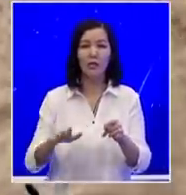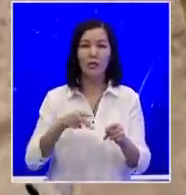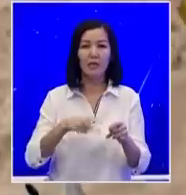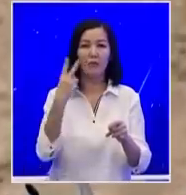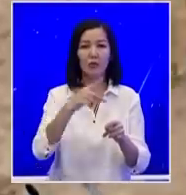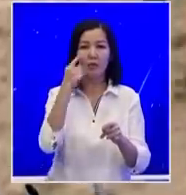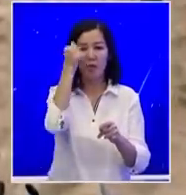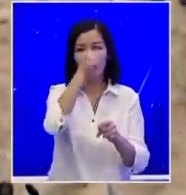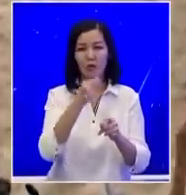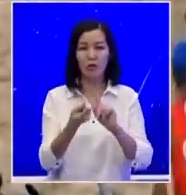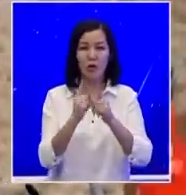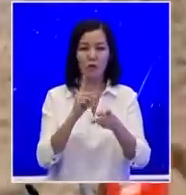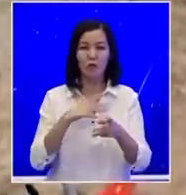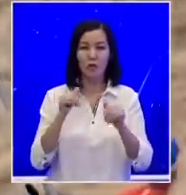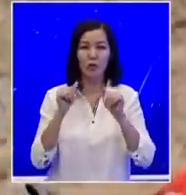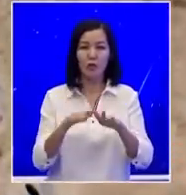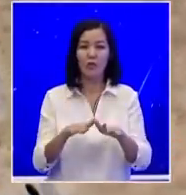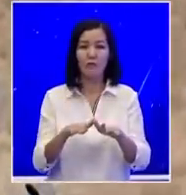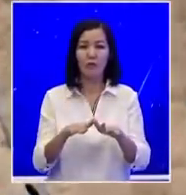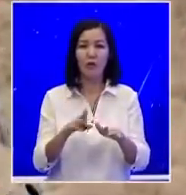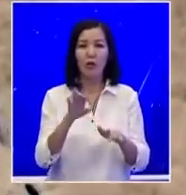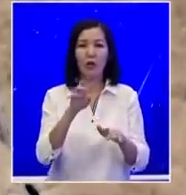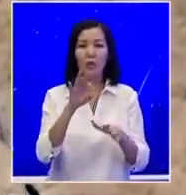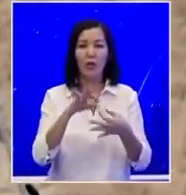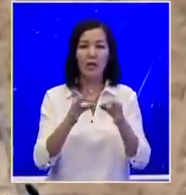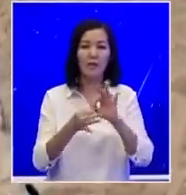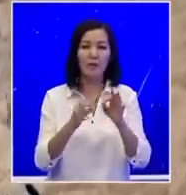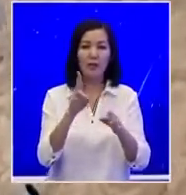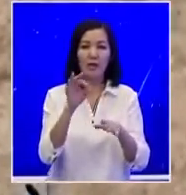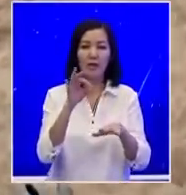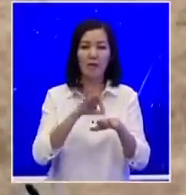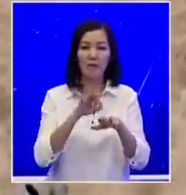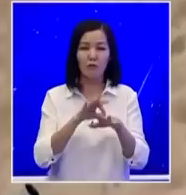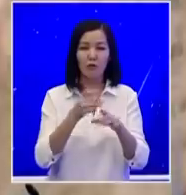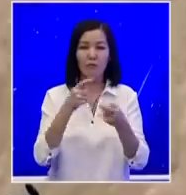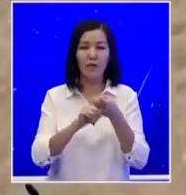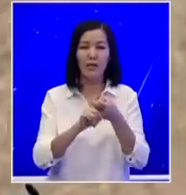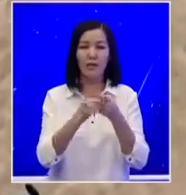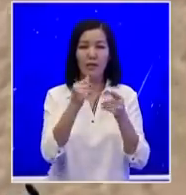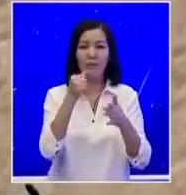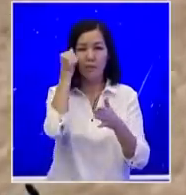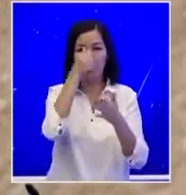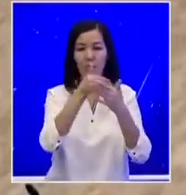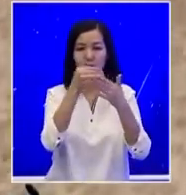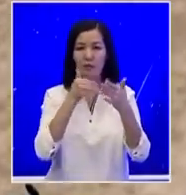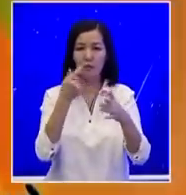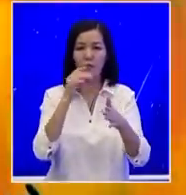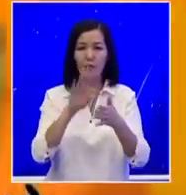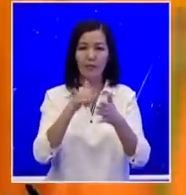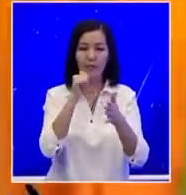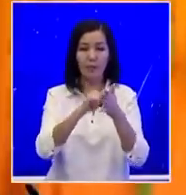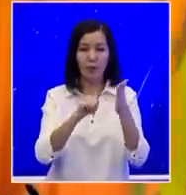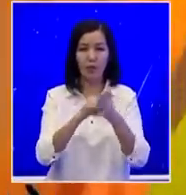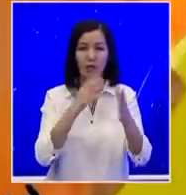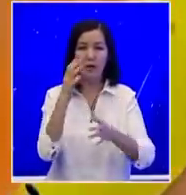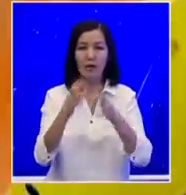2022 жылға ауыстырды. Бұл шешімнің қабылдануына Токио Олимпиадасының коронавирус пандемиясына қатысты бір жылға кейінге шегерілуі себеп болған.